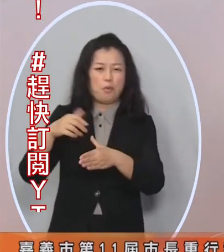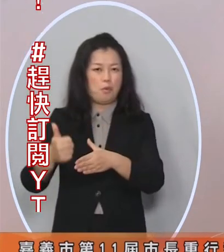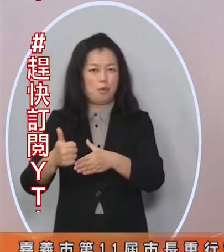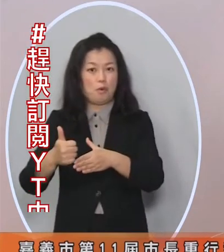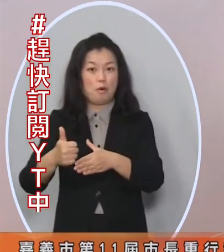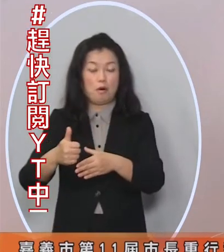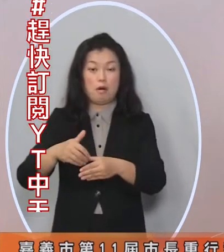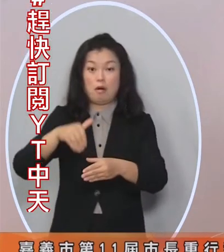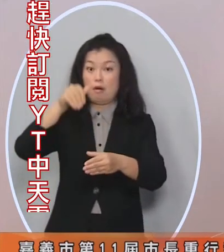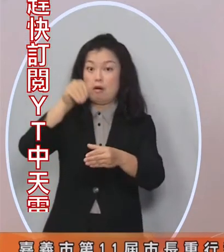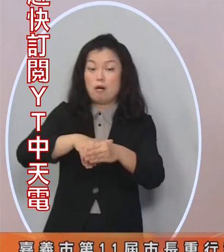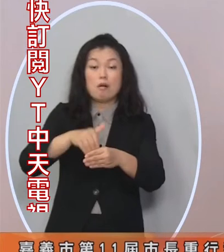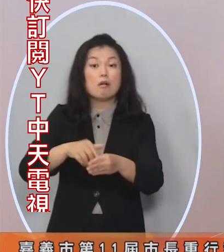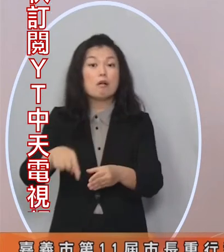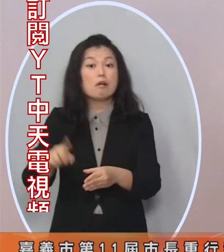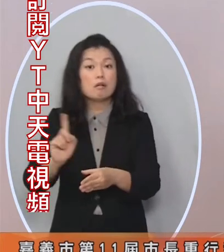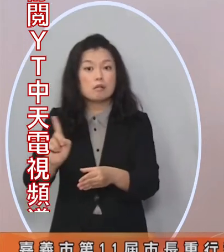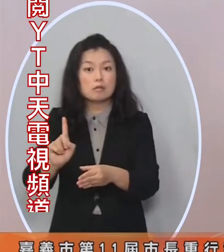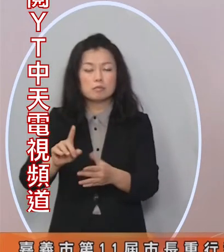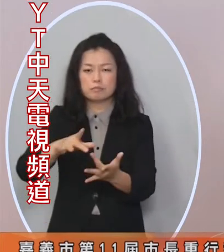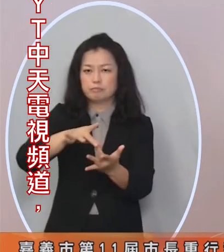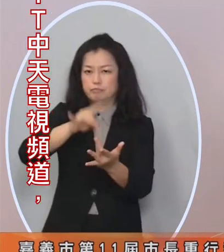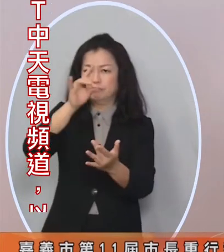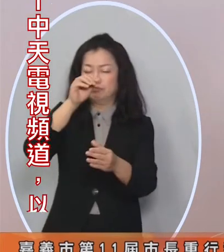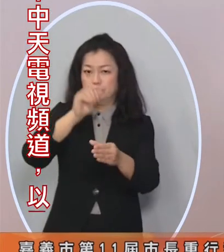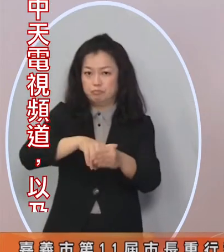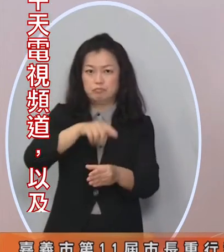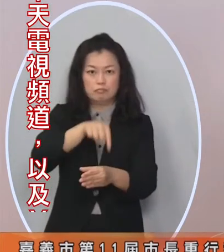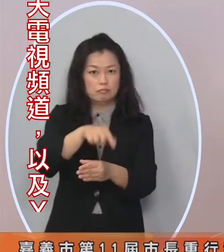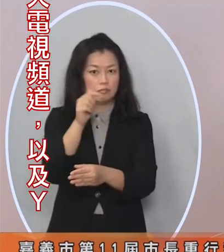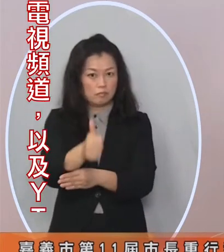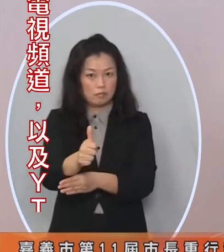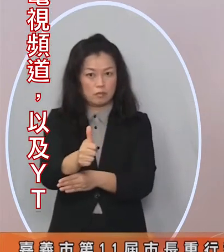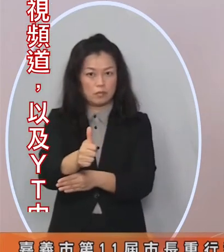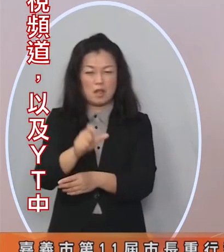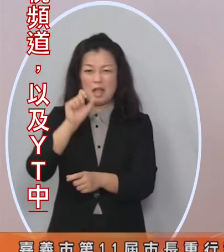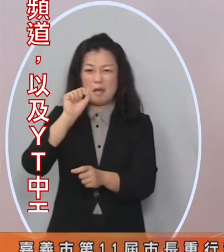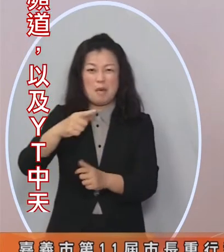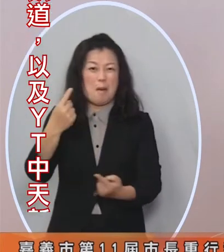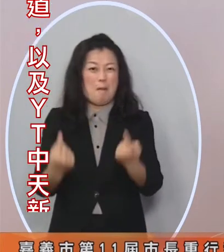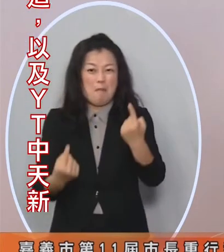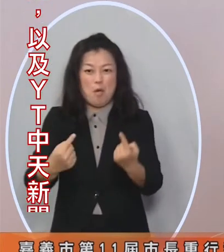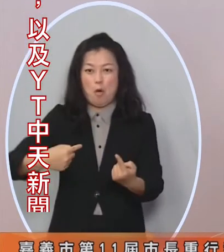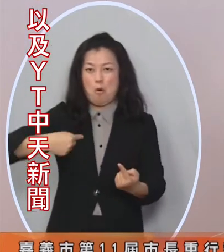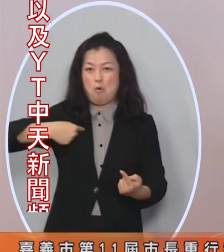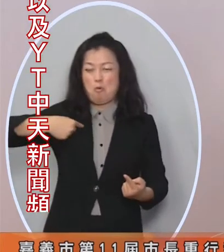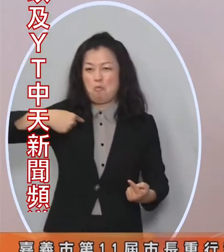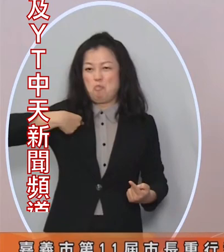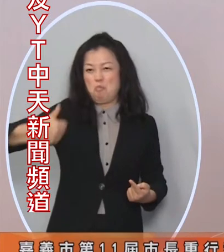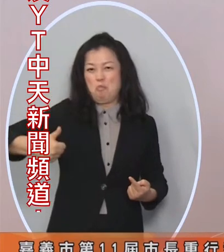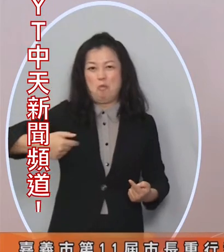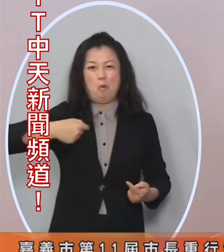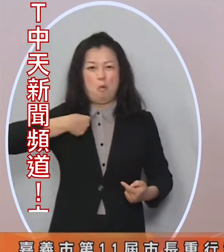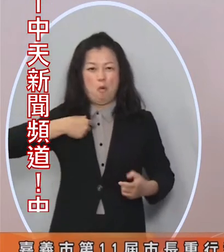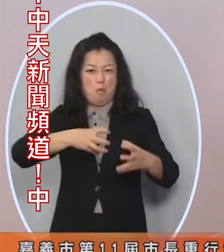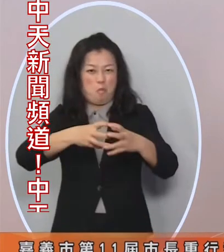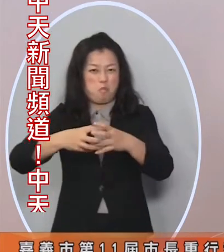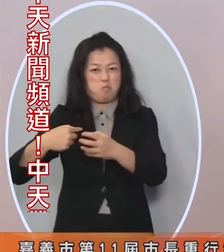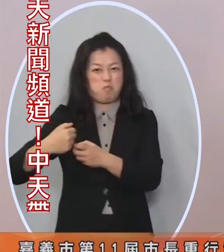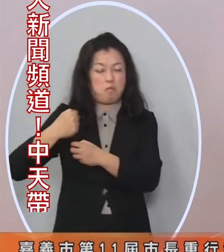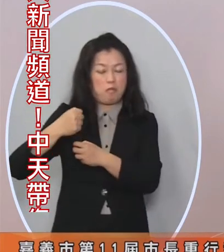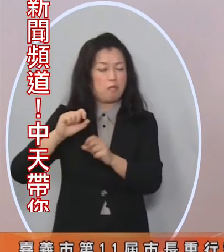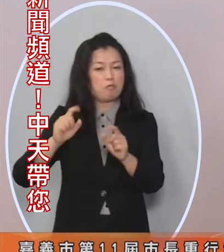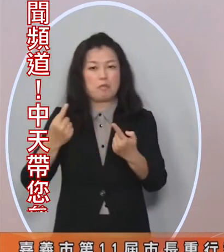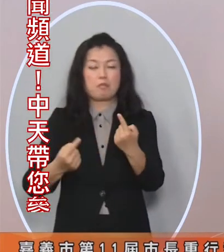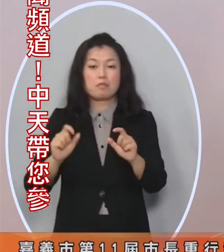举是选贤与能，不是比谁后面的势力强大，应以不影响市民生